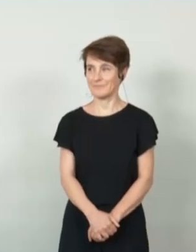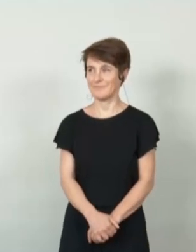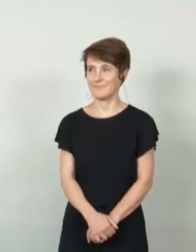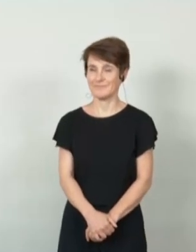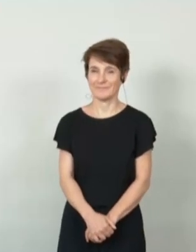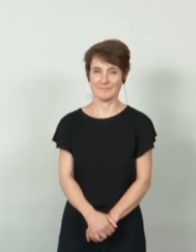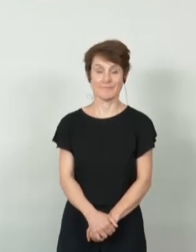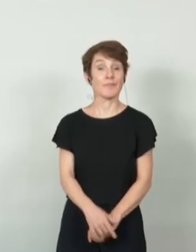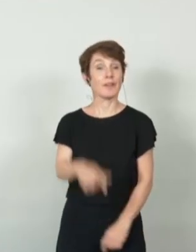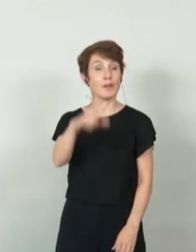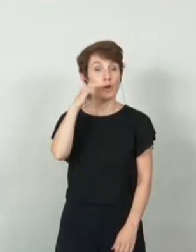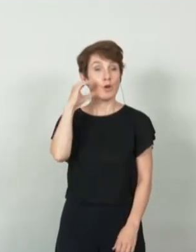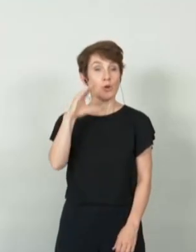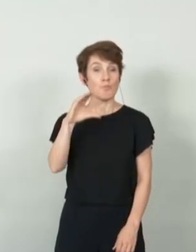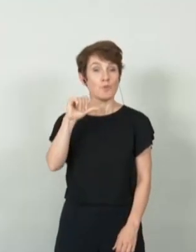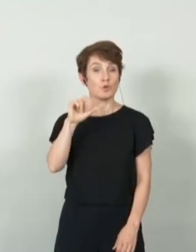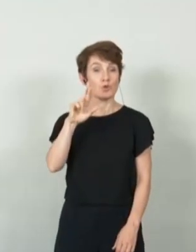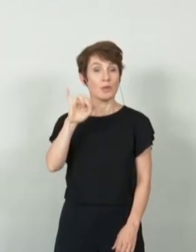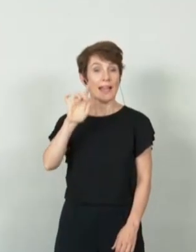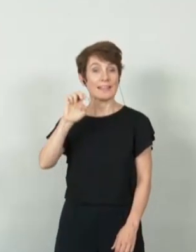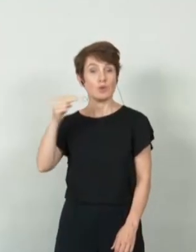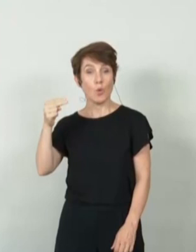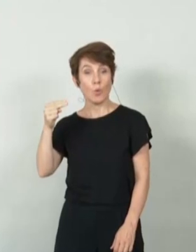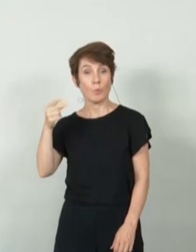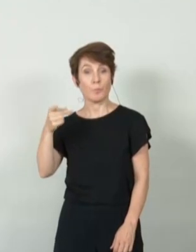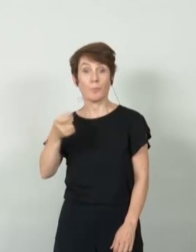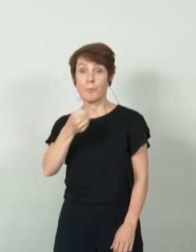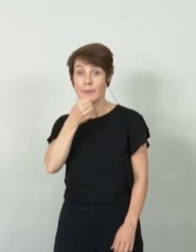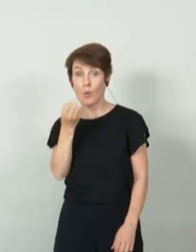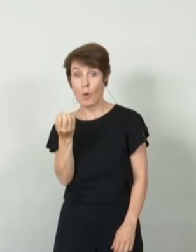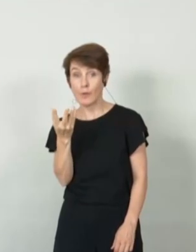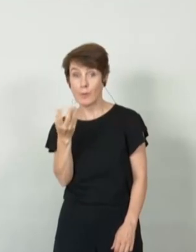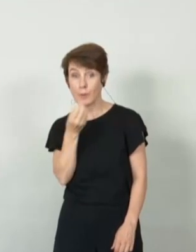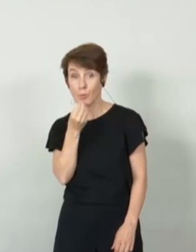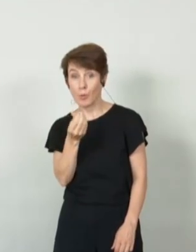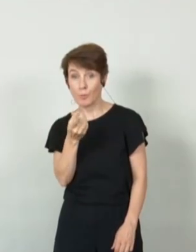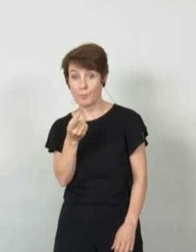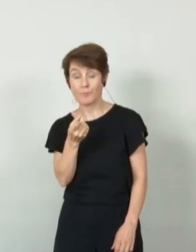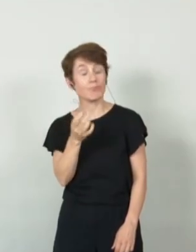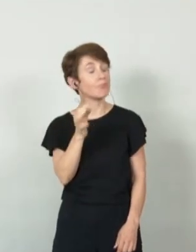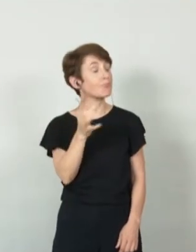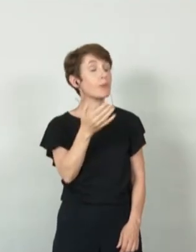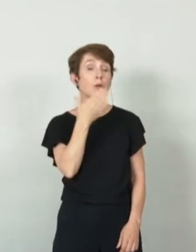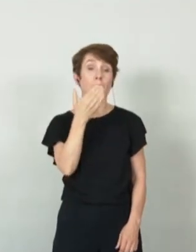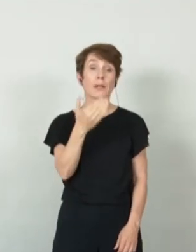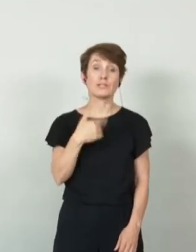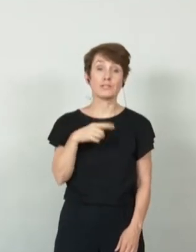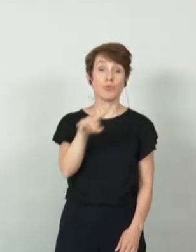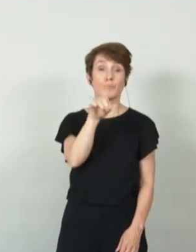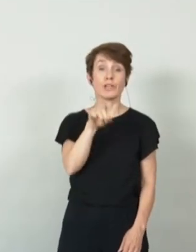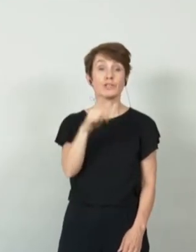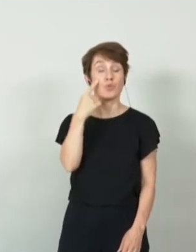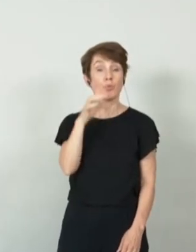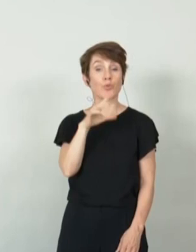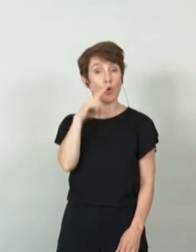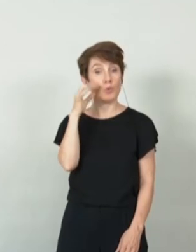je vois pas si votre micro est allumé parce qu'il y a quelqu'un devant votre micro merci merci non juste une question à Monsieur fristot puisque il y a